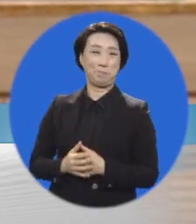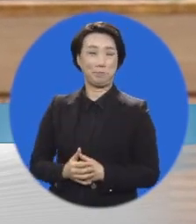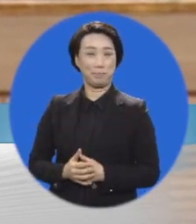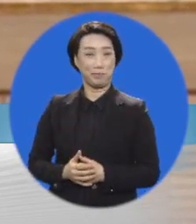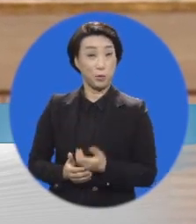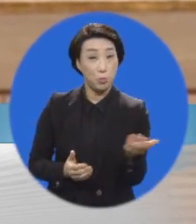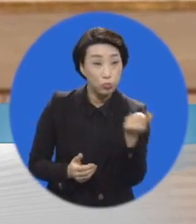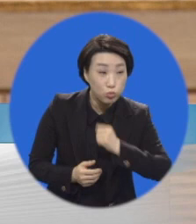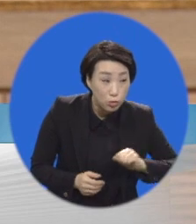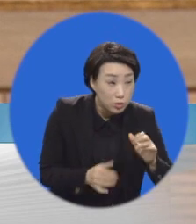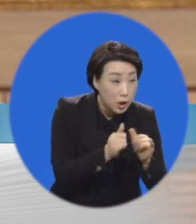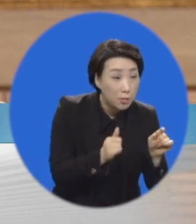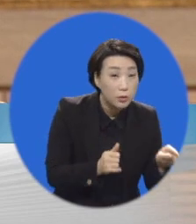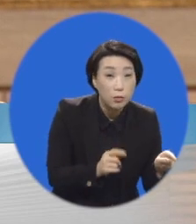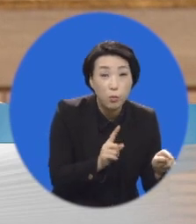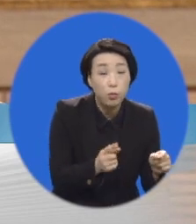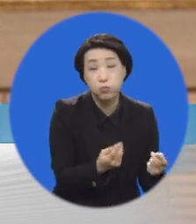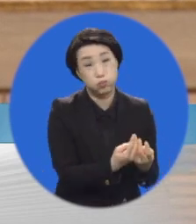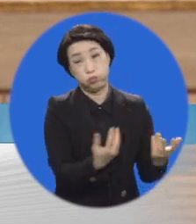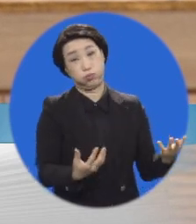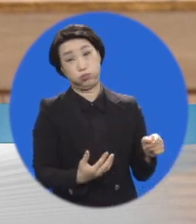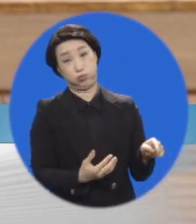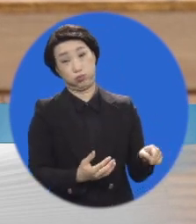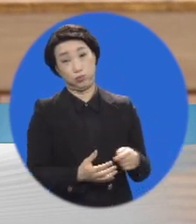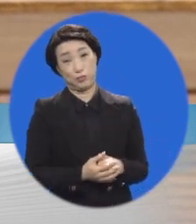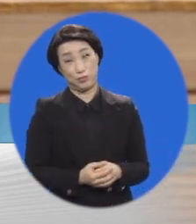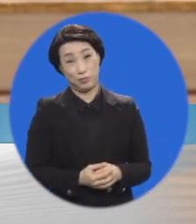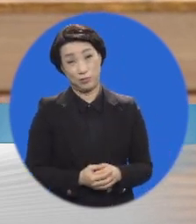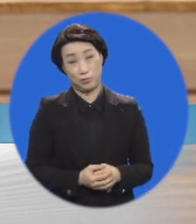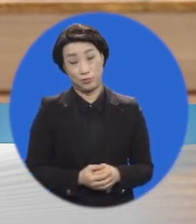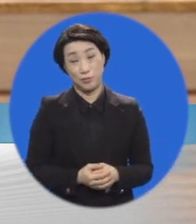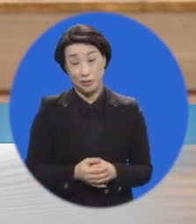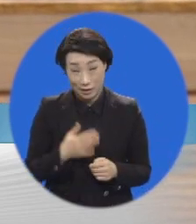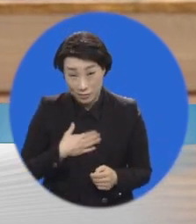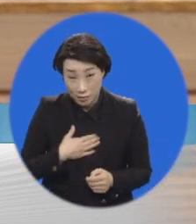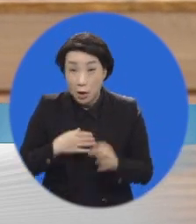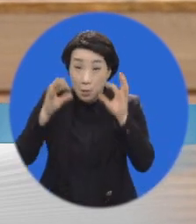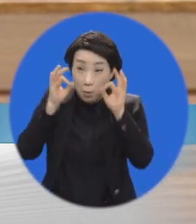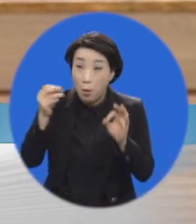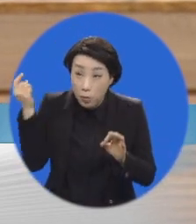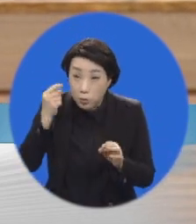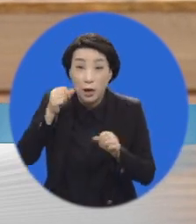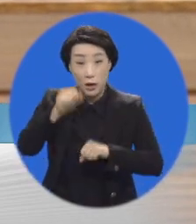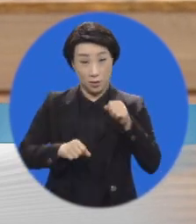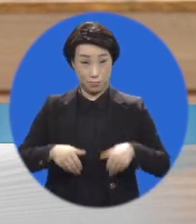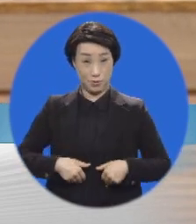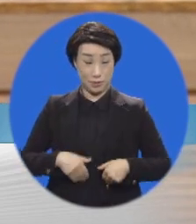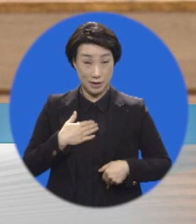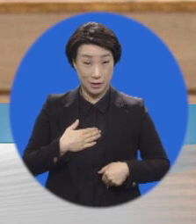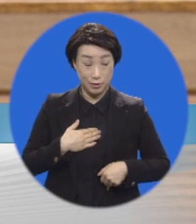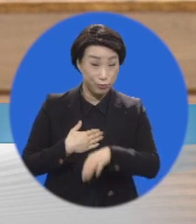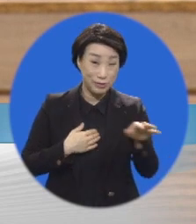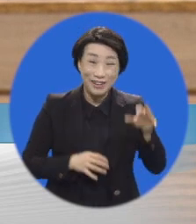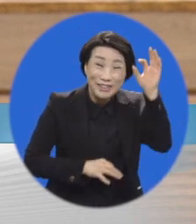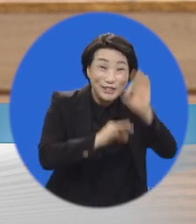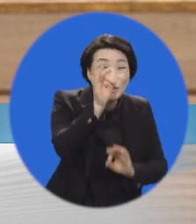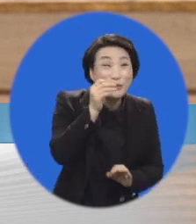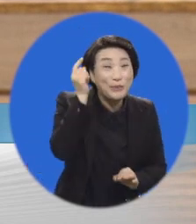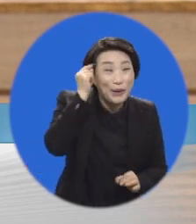근데 불순종한 자는 아무 소용없어요. 듣고 행해야지. 이게 우리가 실수를 왜